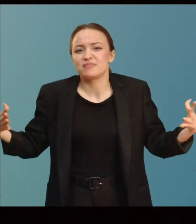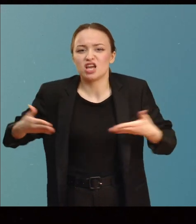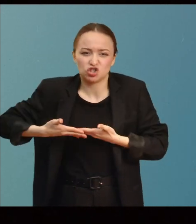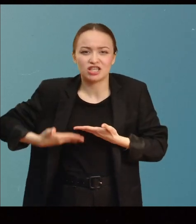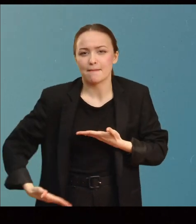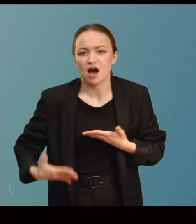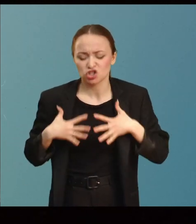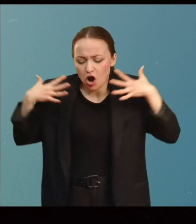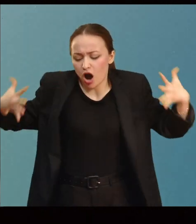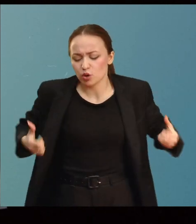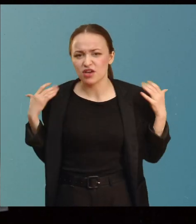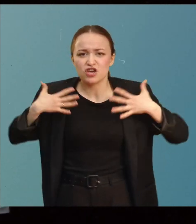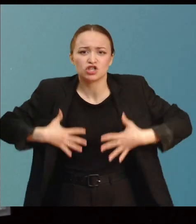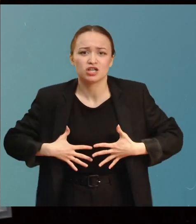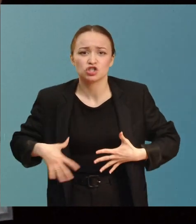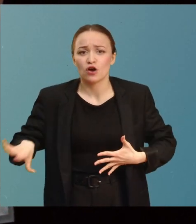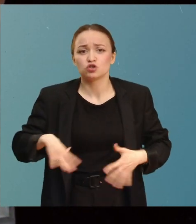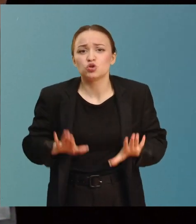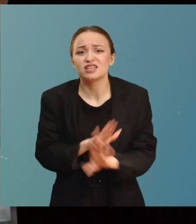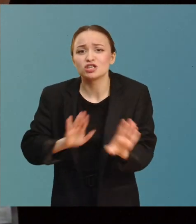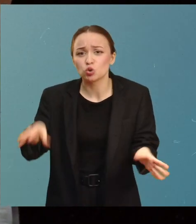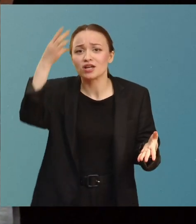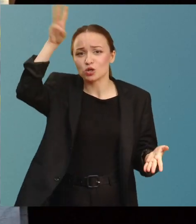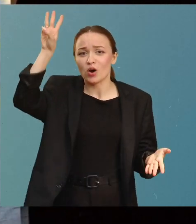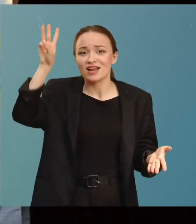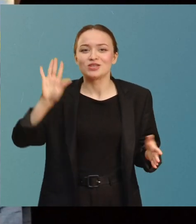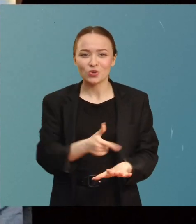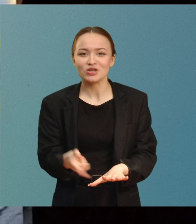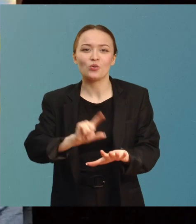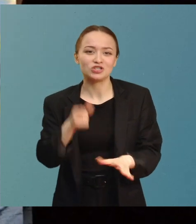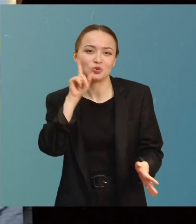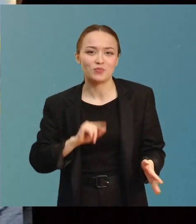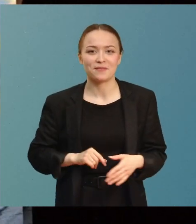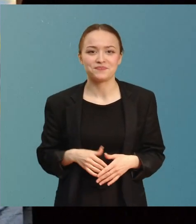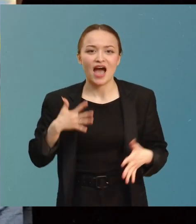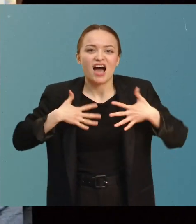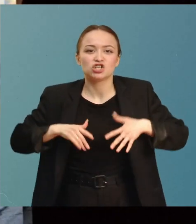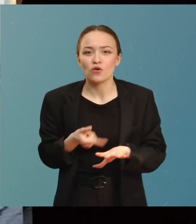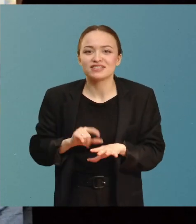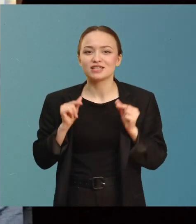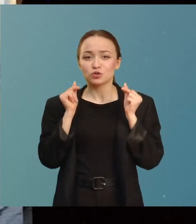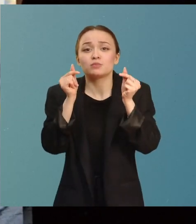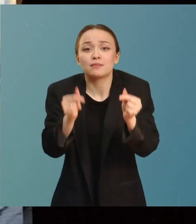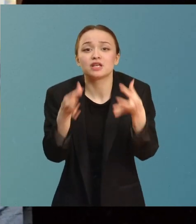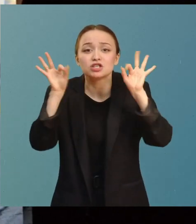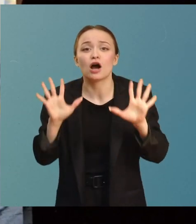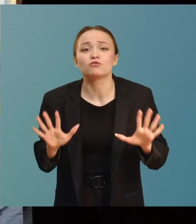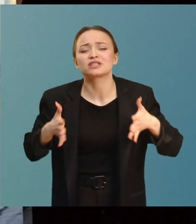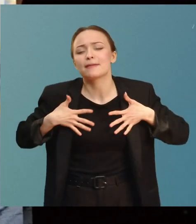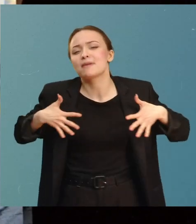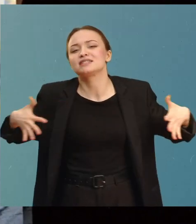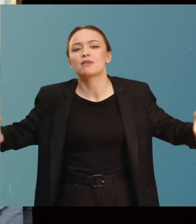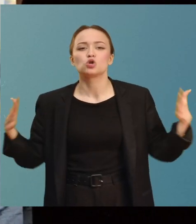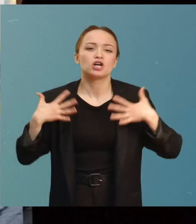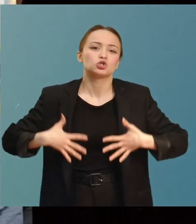Широкие плечи, длина макси, объемная верхняя одежда. Все это не только актуально, но и очень удобно. Одежда оверсайз способна подарить комфорт